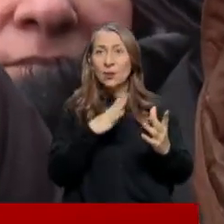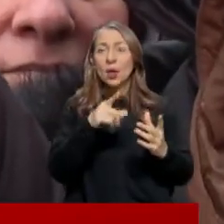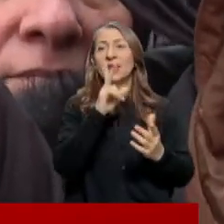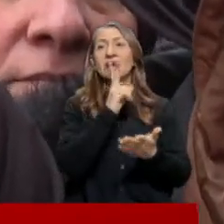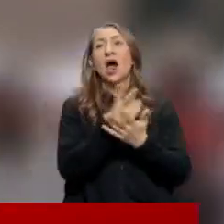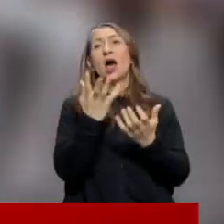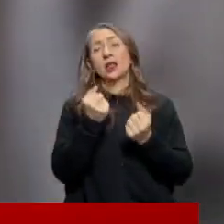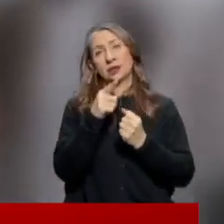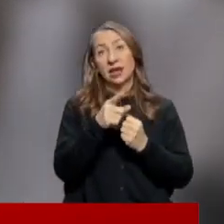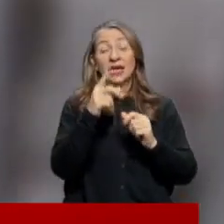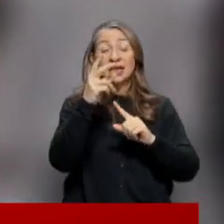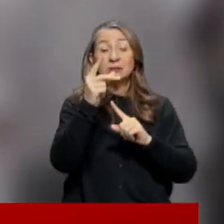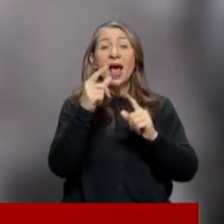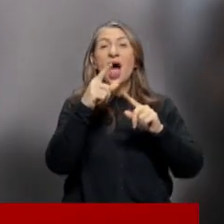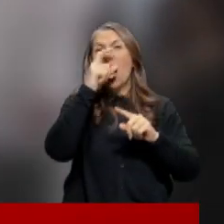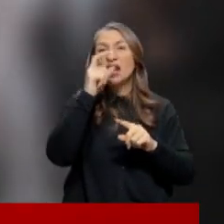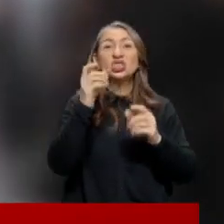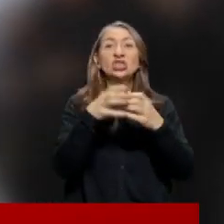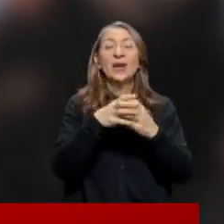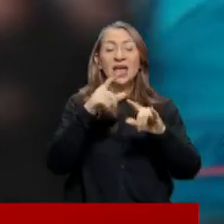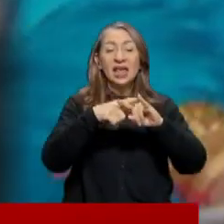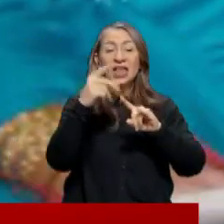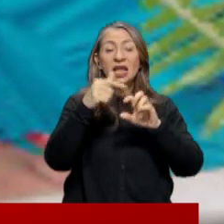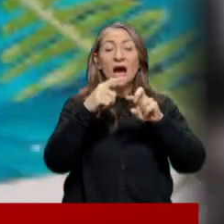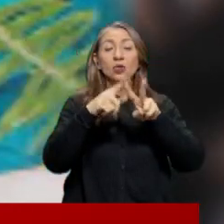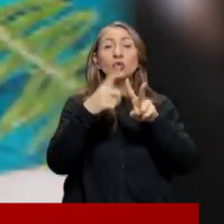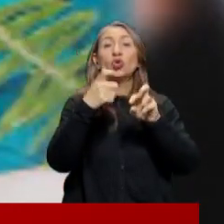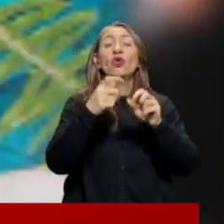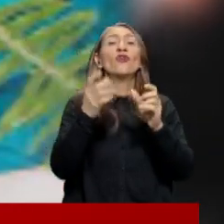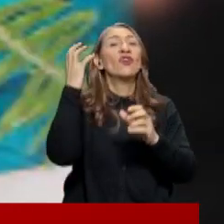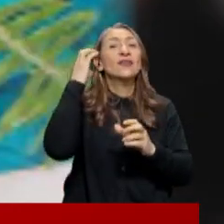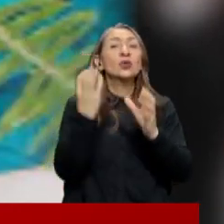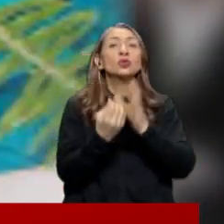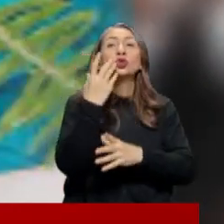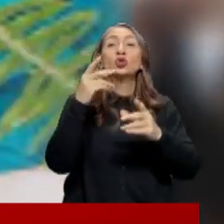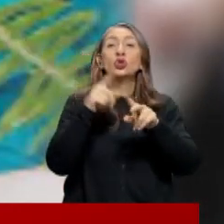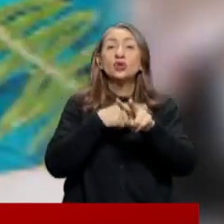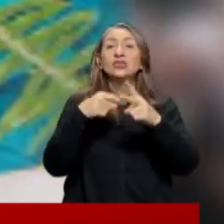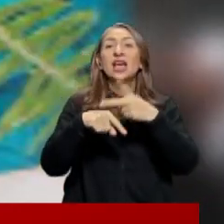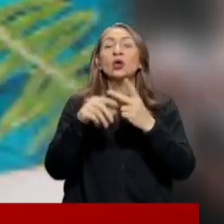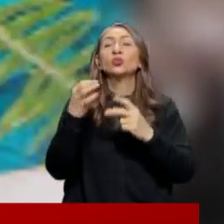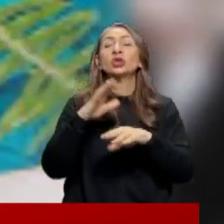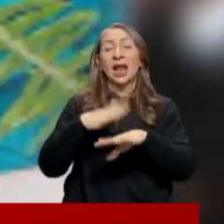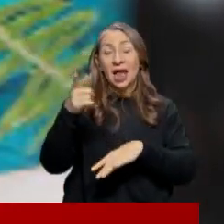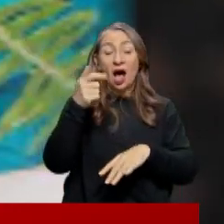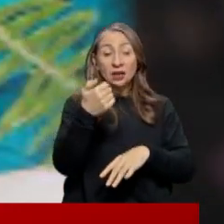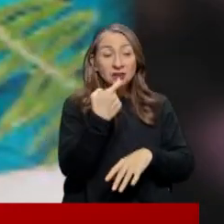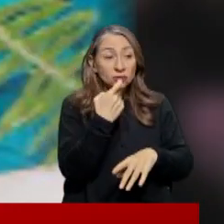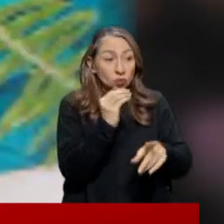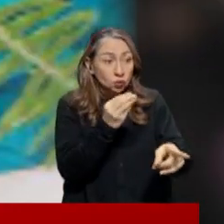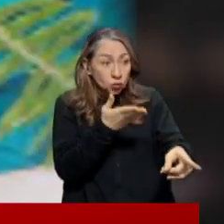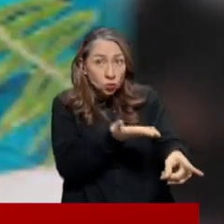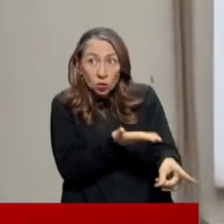böyle bir karar alındı. İsmail Ağa cemaatinden Hira Nur Vakfı'nın kurucusu Yusuf Ziya Gümüşel, 6 yaşındaki